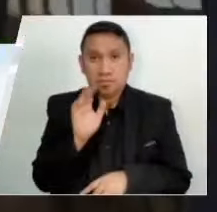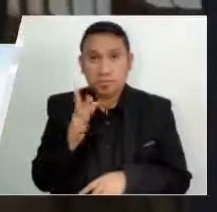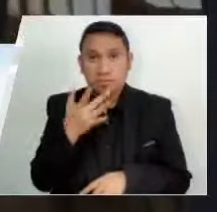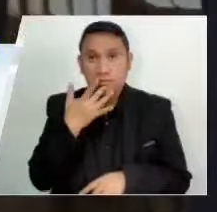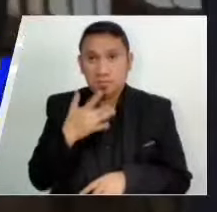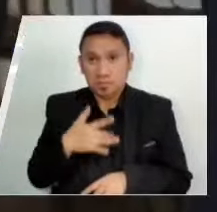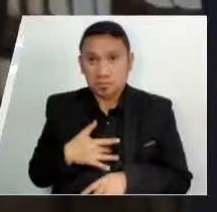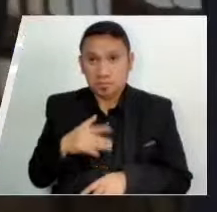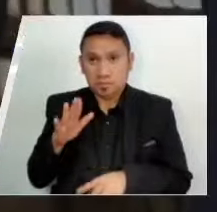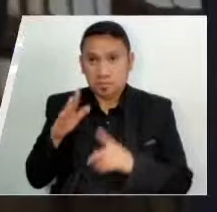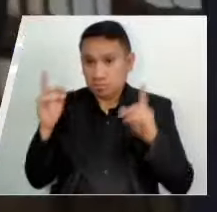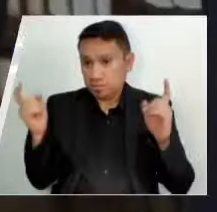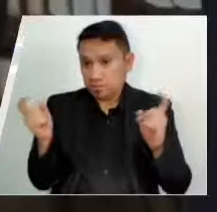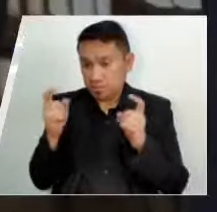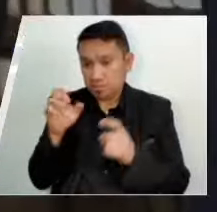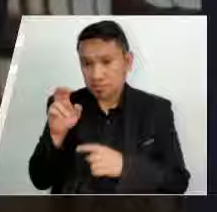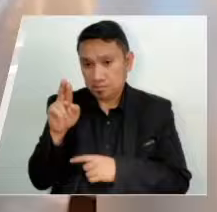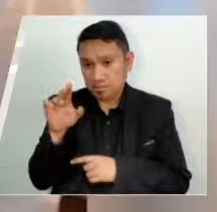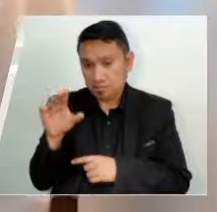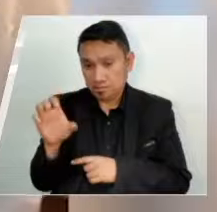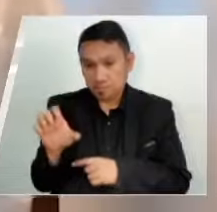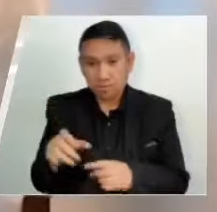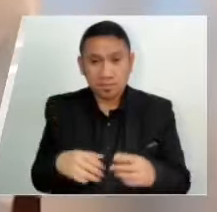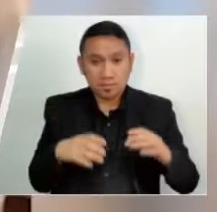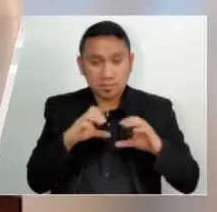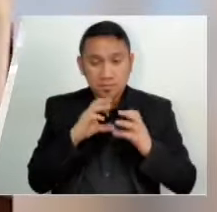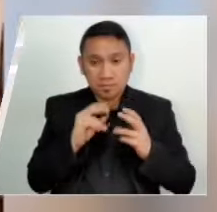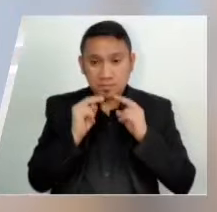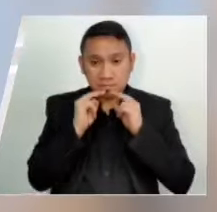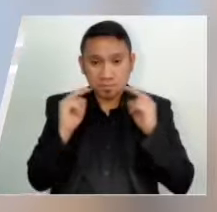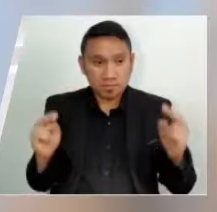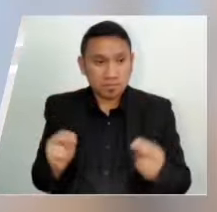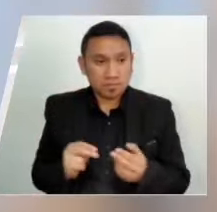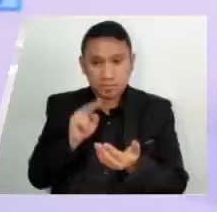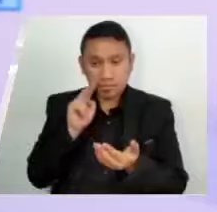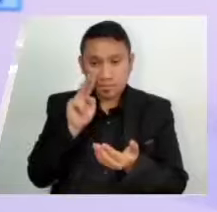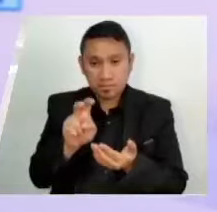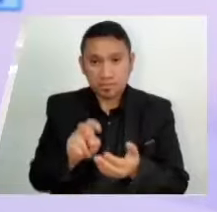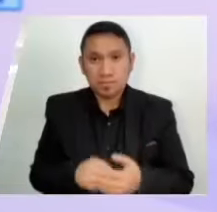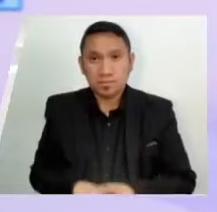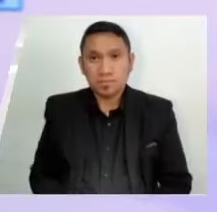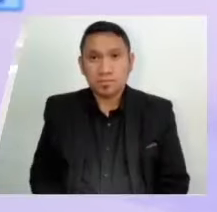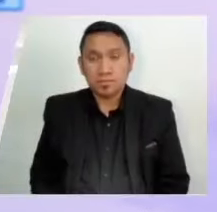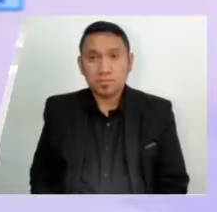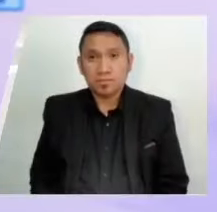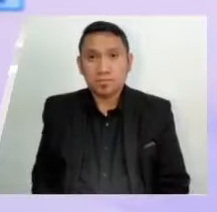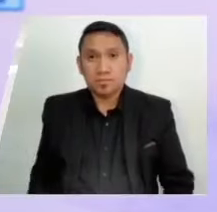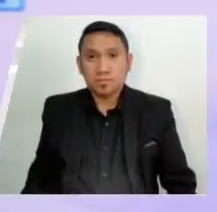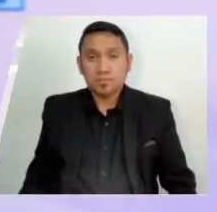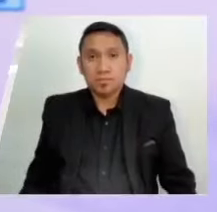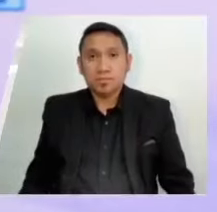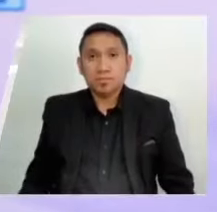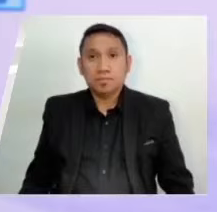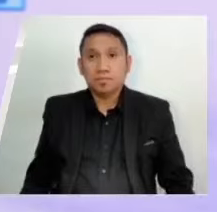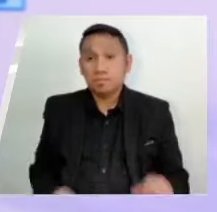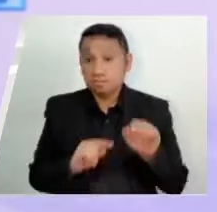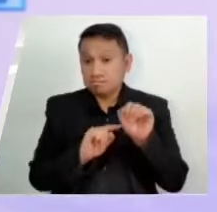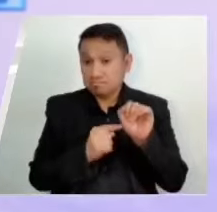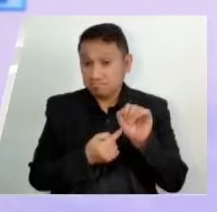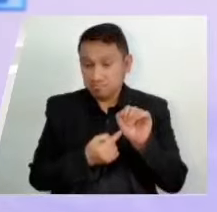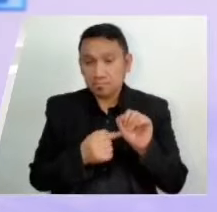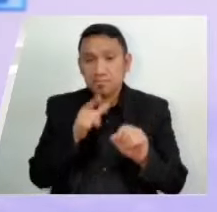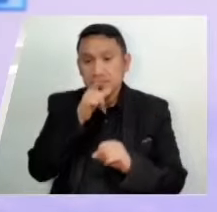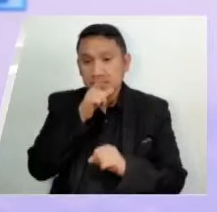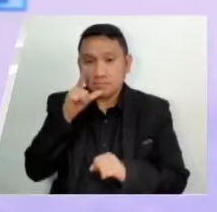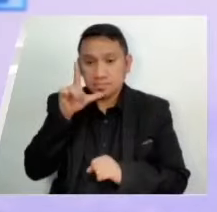Para sa GMA Integrated News, ako si Ian Cruz, ang inyong saksi. Sa pagsisimula ng Kuwaresma, dumagsa